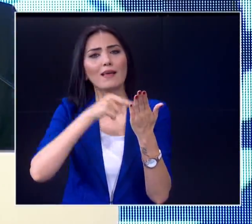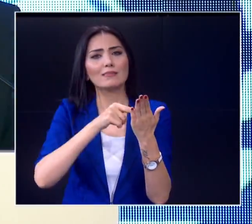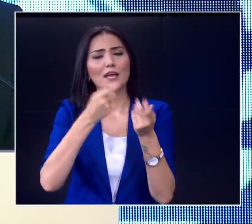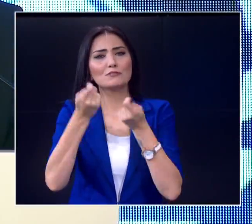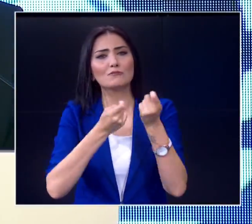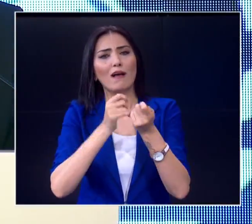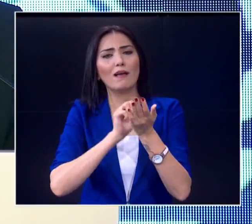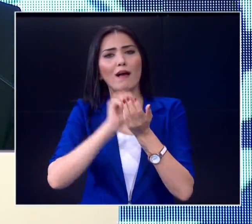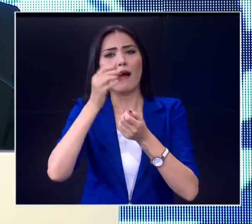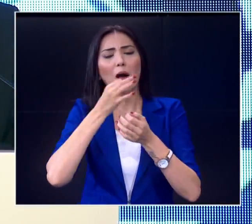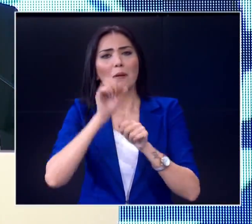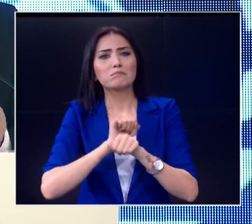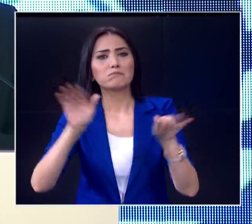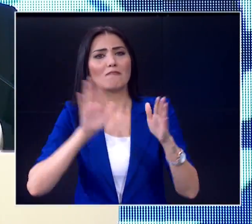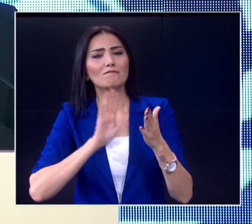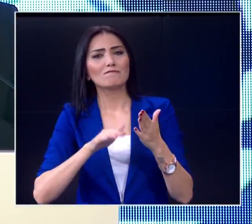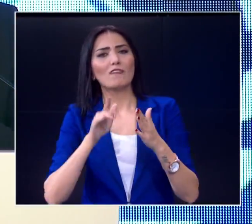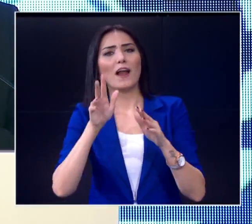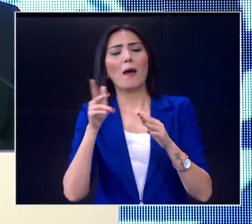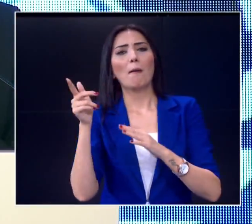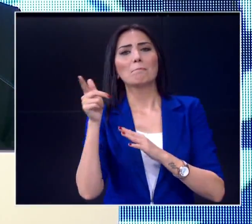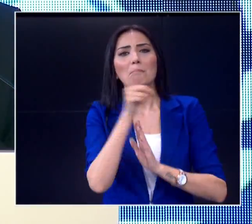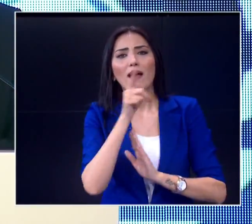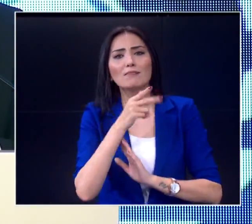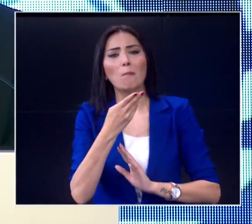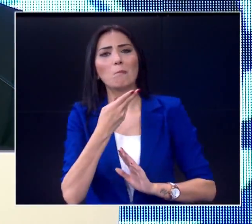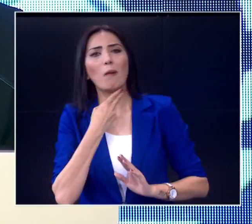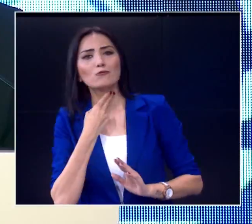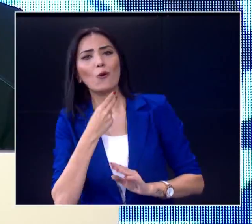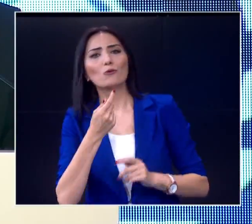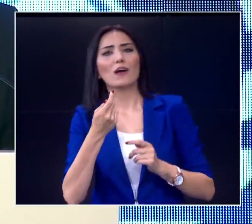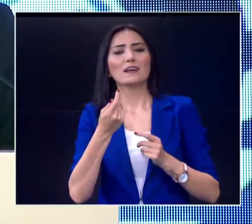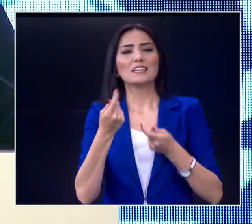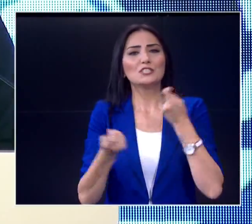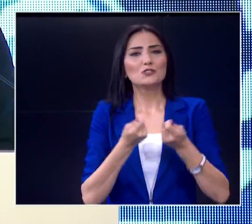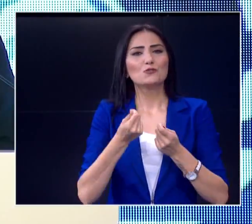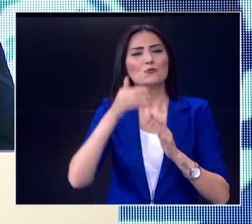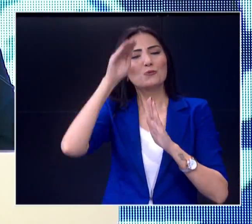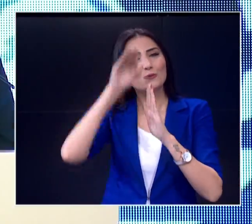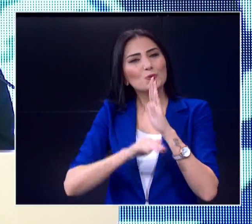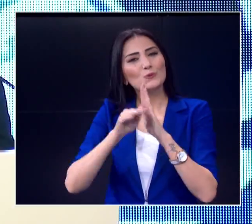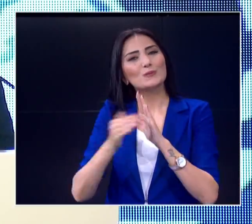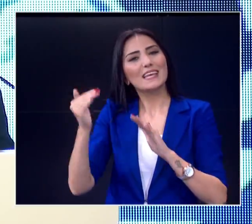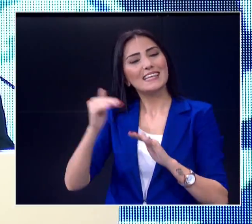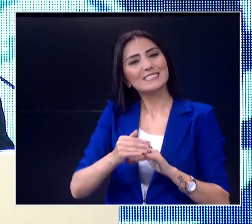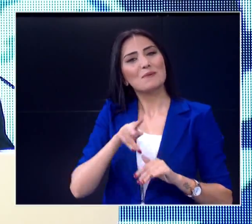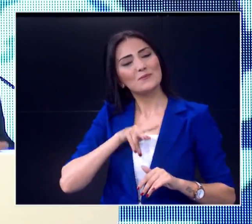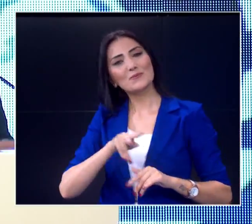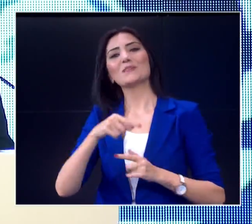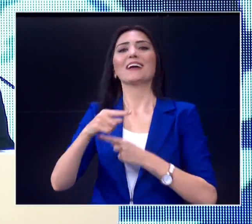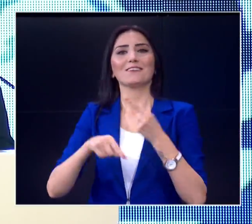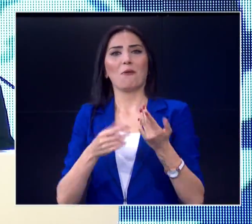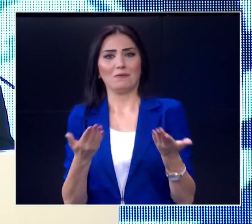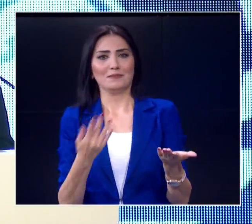ilanlar veriyorlar. Medya patronları da artık işi ucuza getirmenin yolunu arıyorlar. Öyle